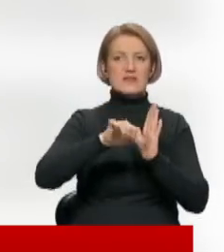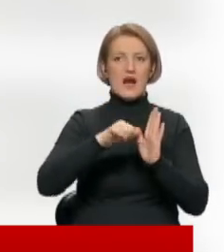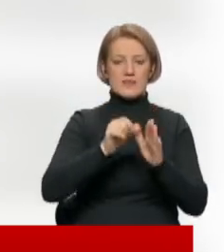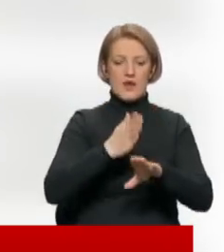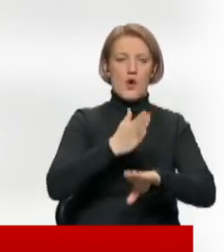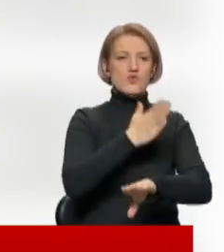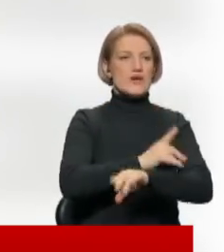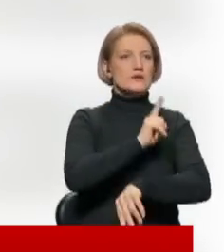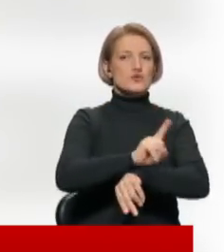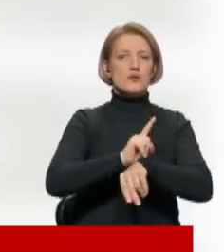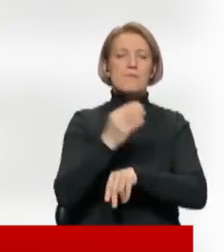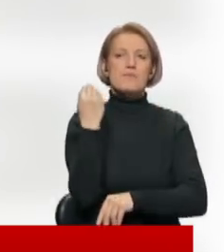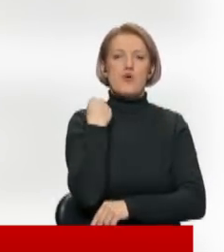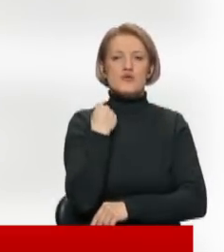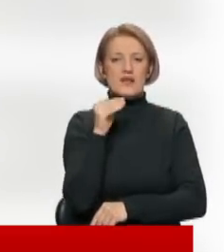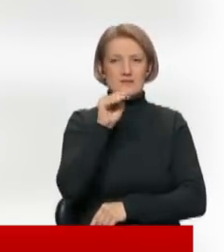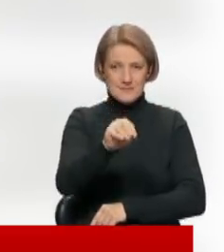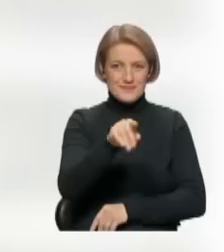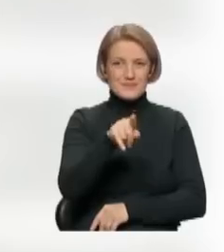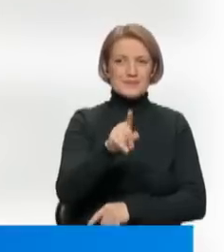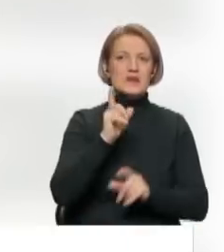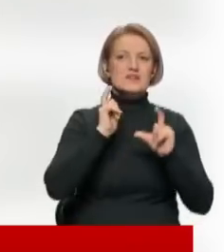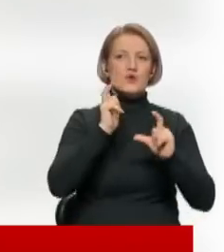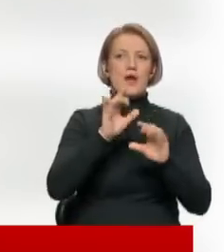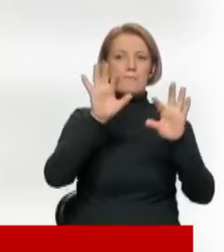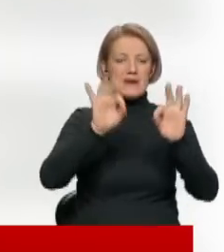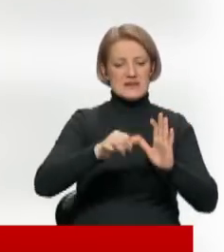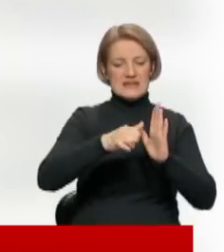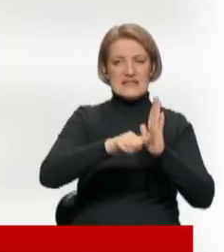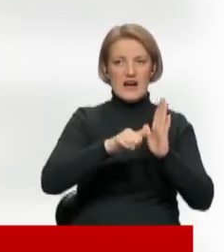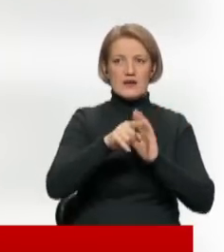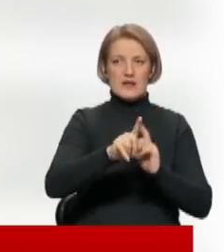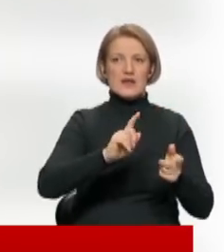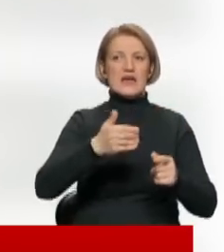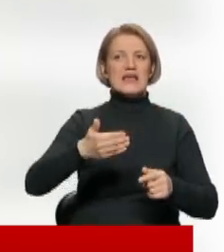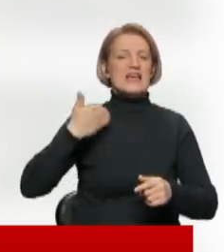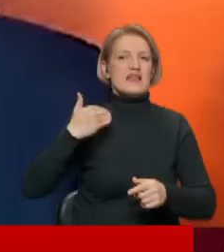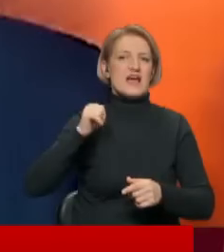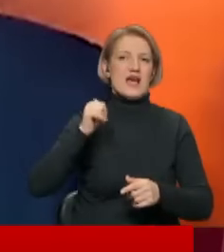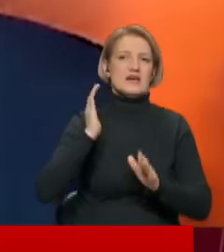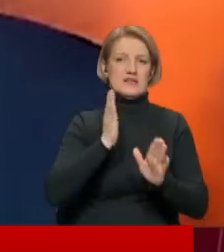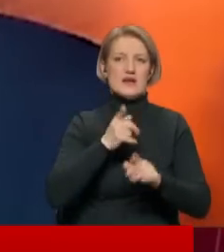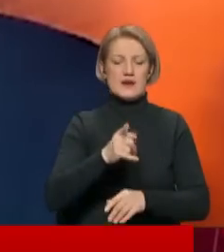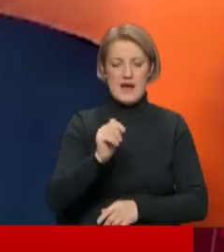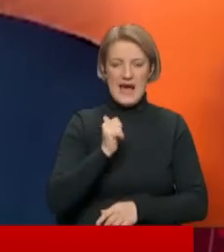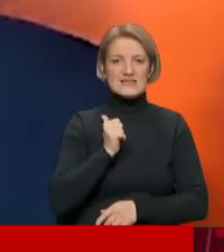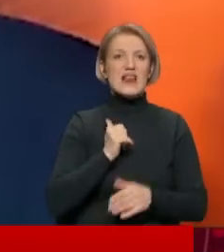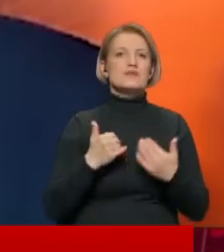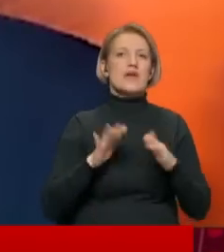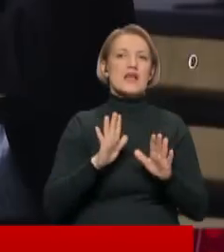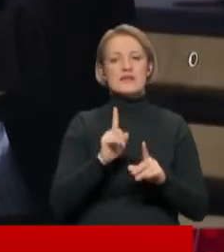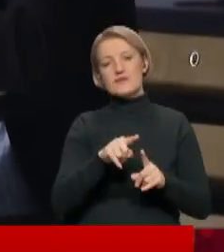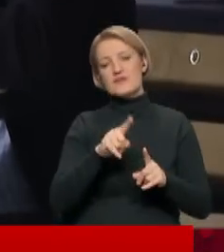tarihinden önceki sürelerin borçlandırılması halinde sigortalıların başlangıç tarihi geriye götürülür sadece Askerlik değil